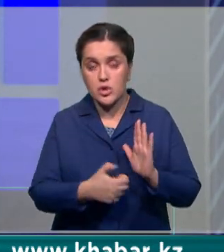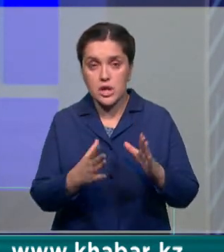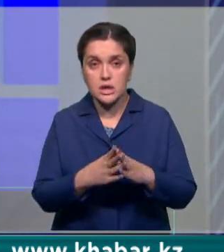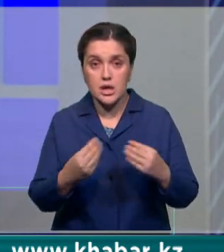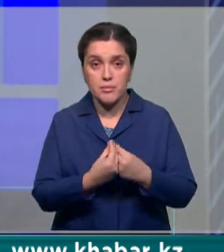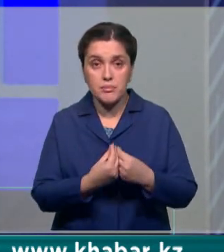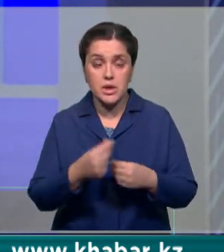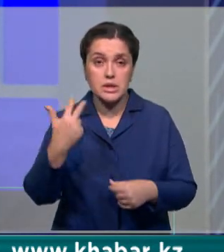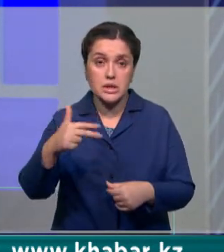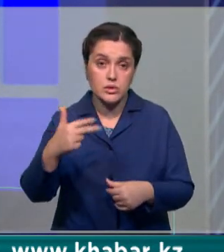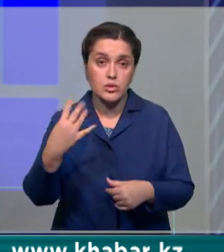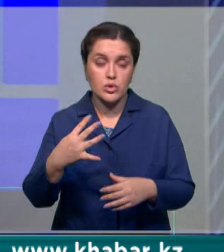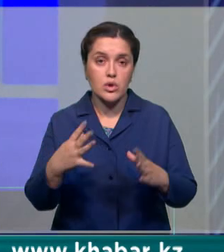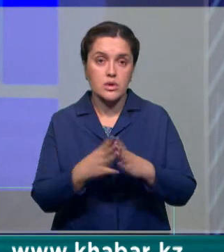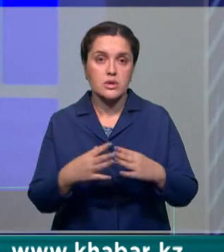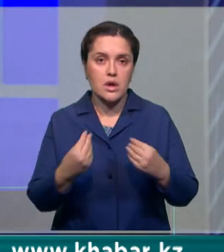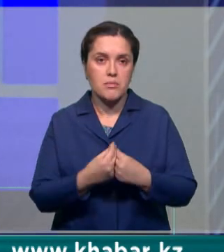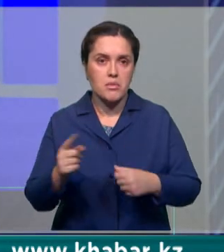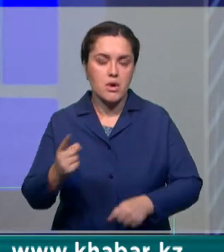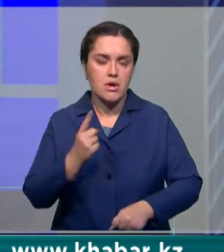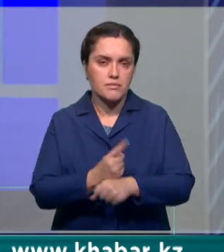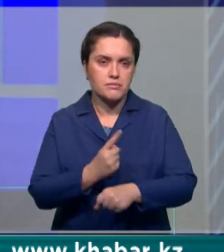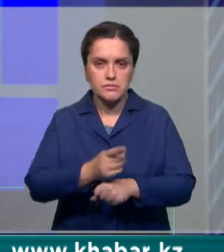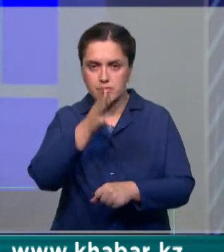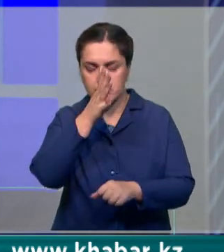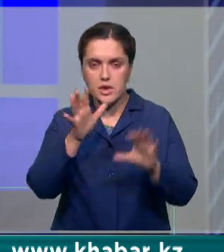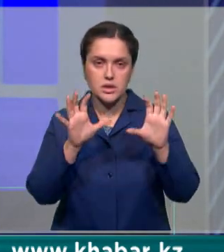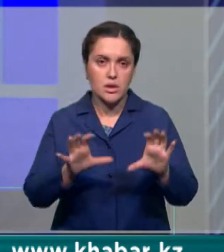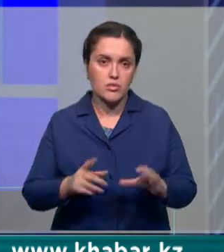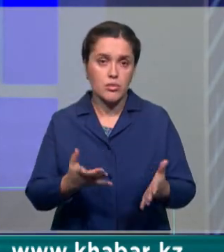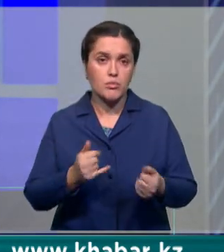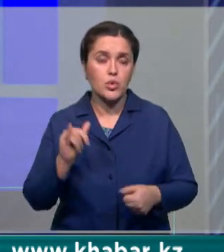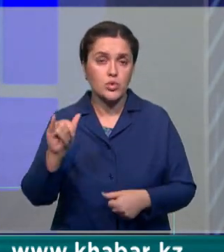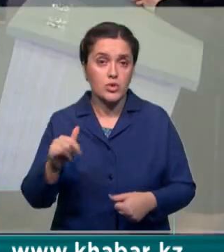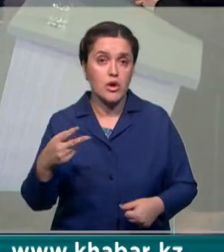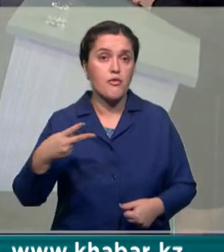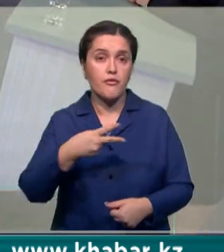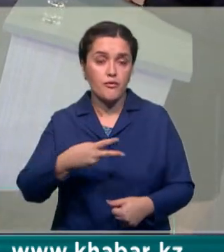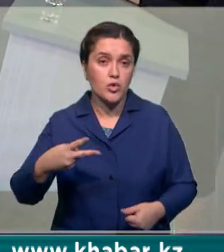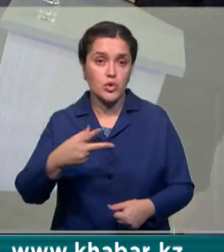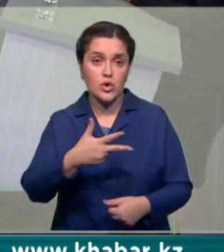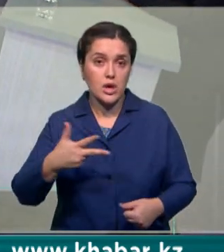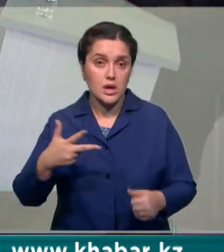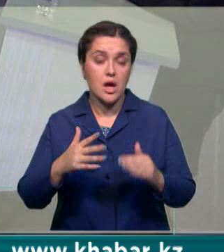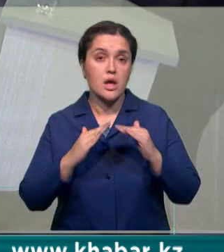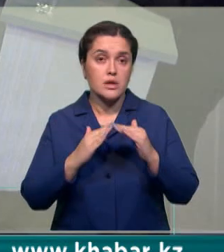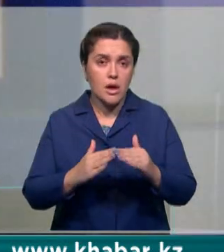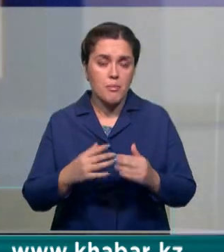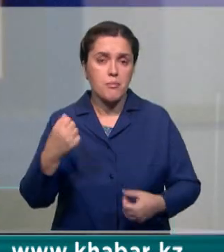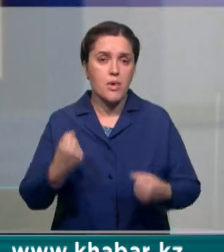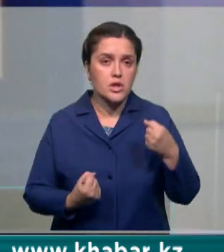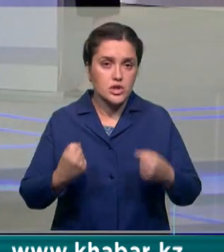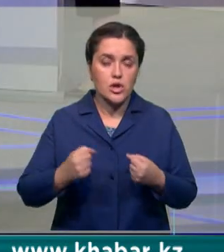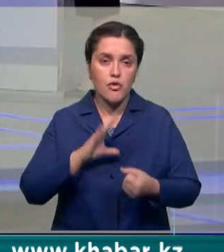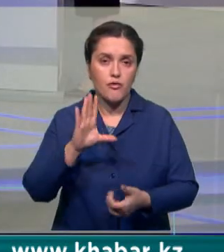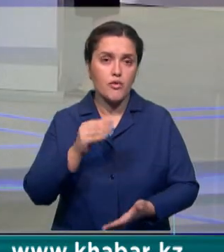где-то 30-40 семей они незаконно получают, потому что имеют 2-3-этажные коттеджи, да, да. Машины. А что они объясняют?